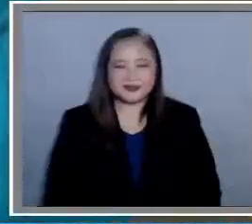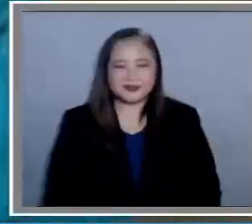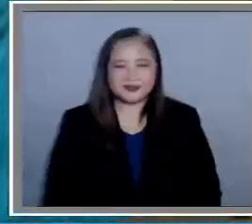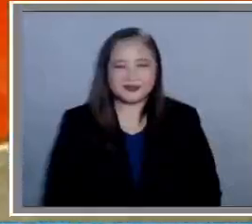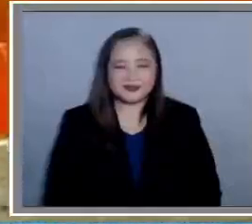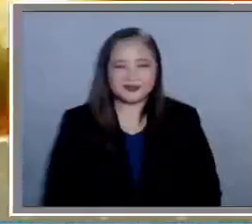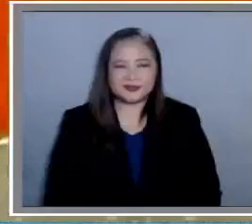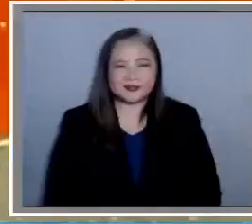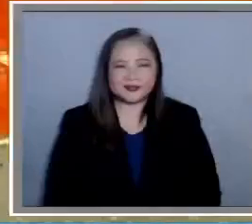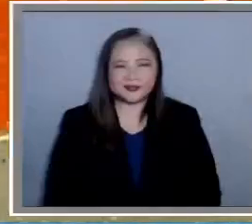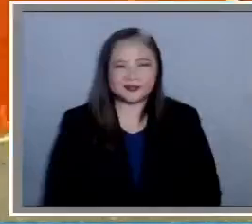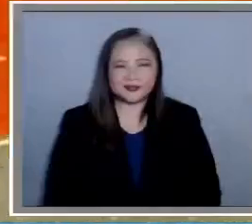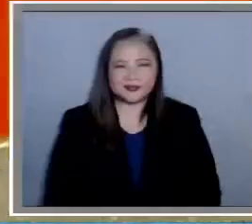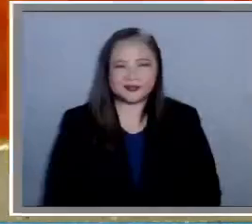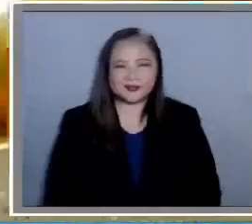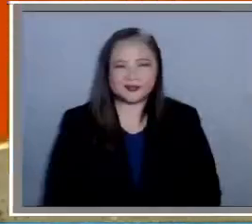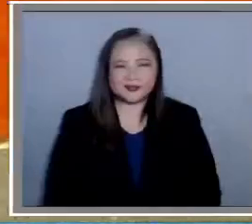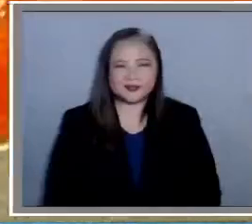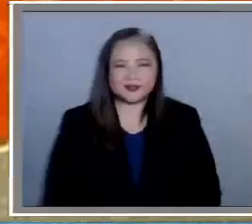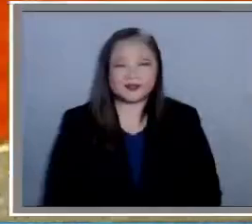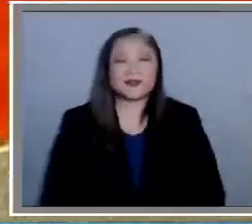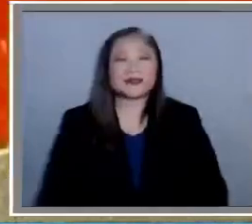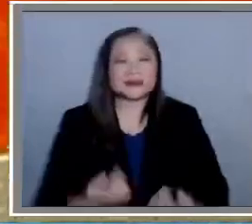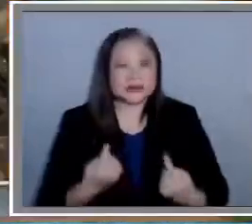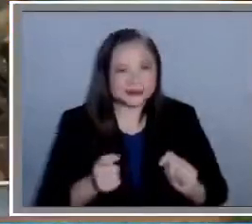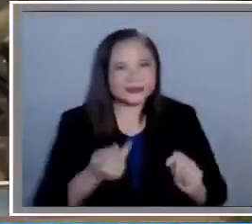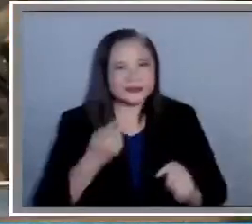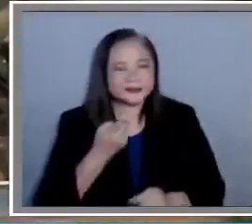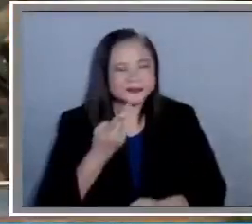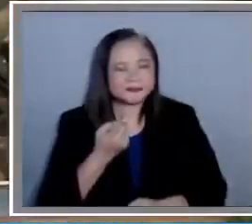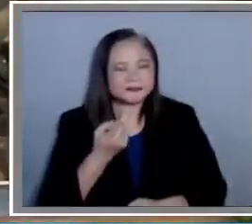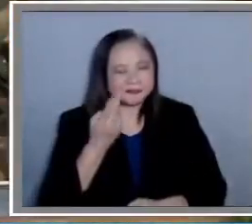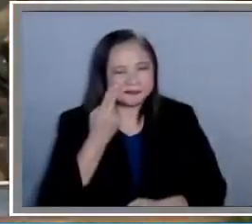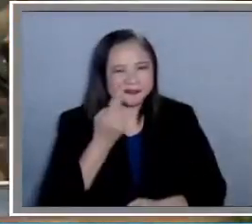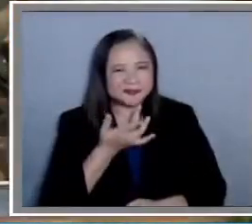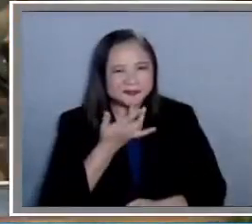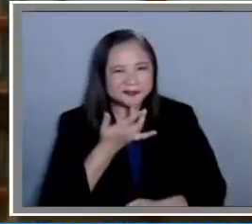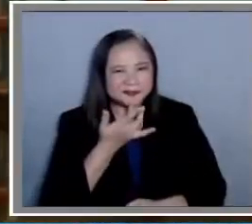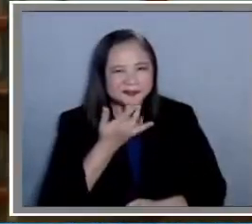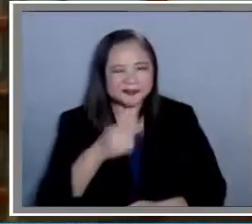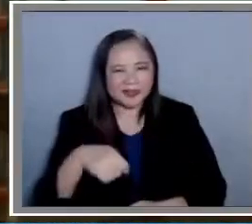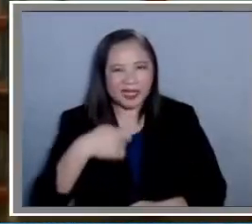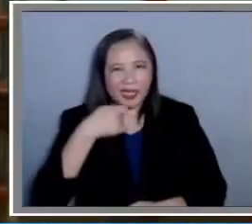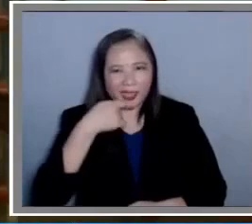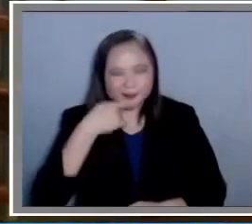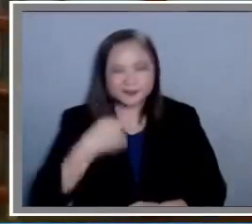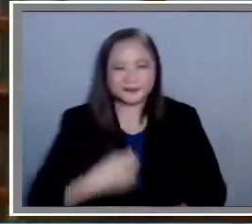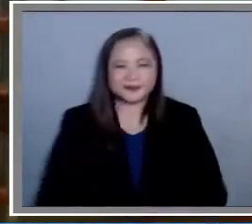Tikman natin.